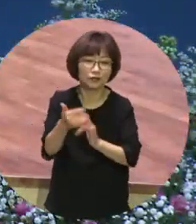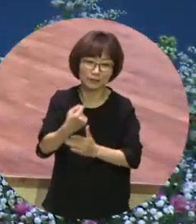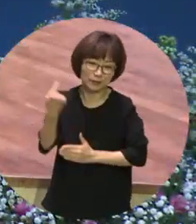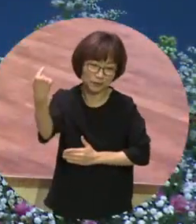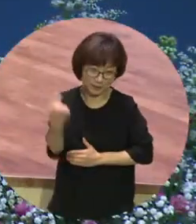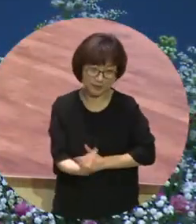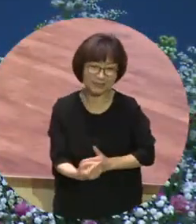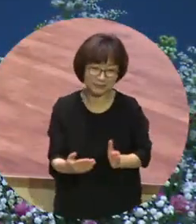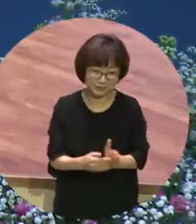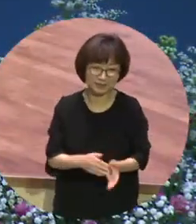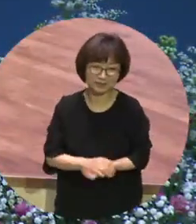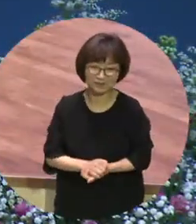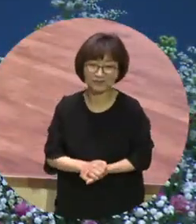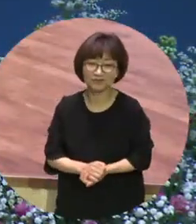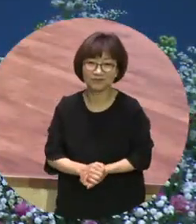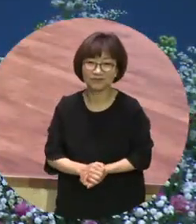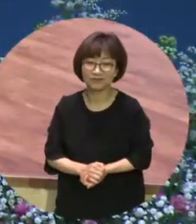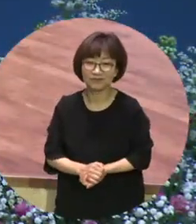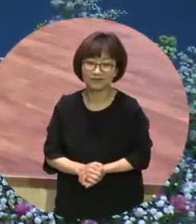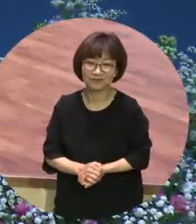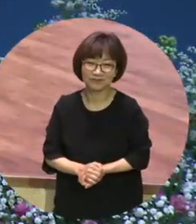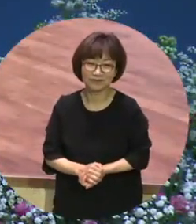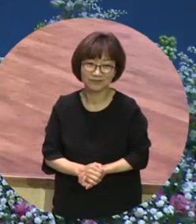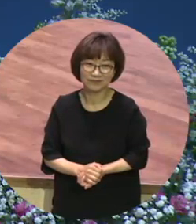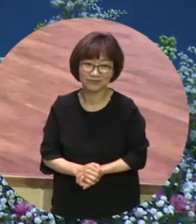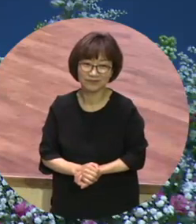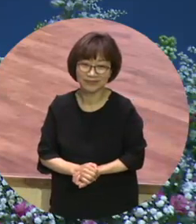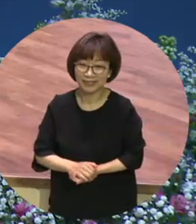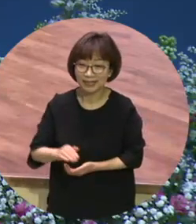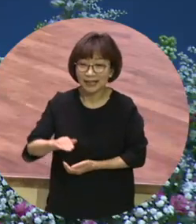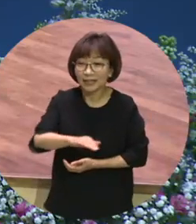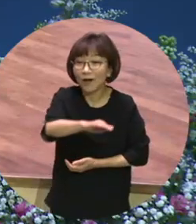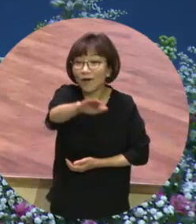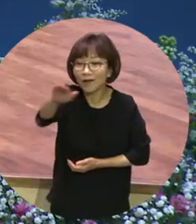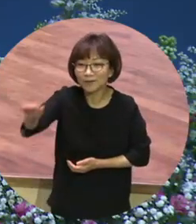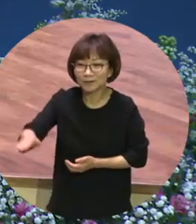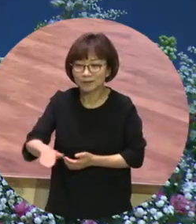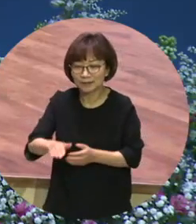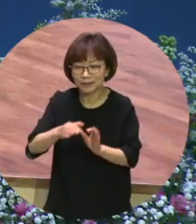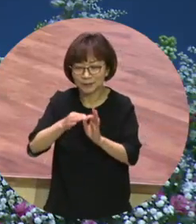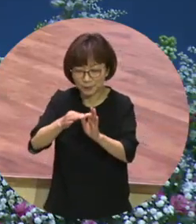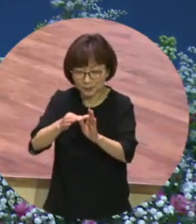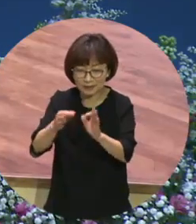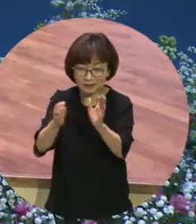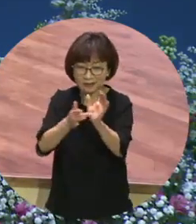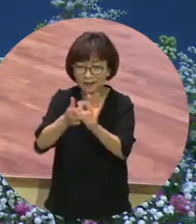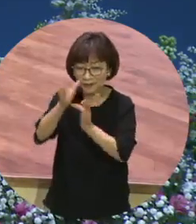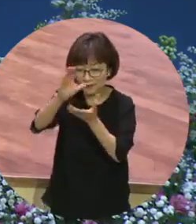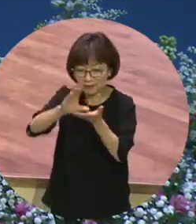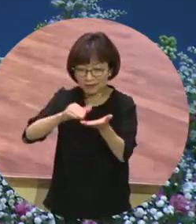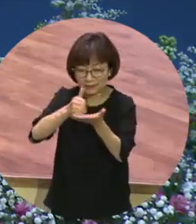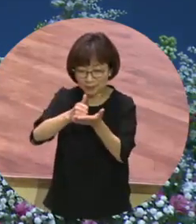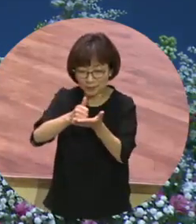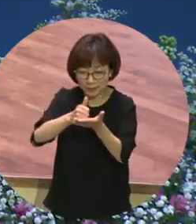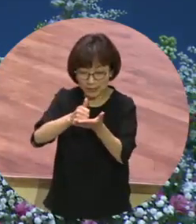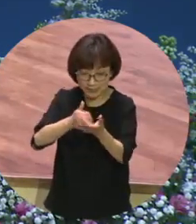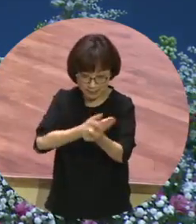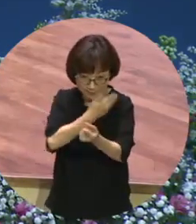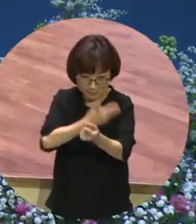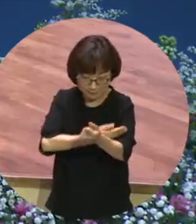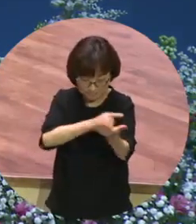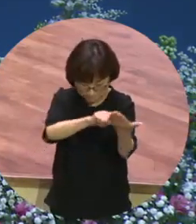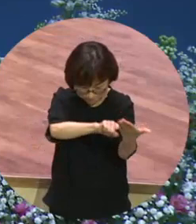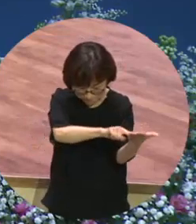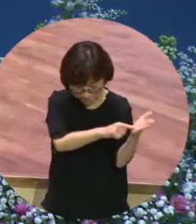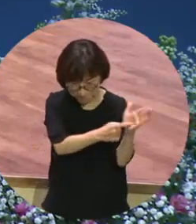자, 여러분을 통해서 예수 그리스도가 드러나기 바랍니다. 여러분을 통해서 예수 그리스도의 능력의